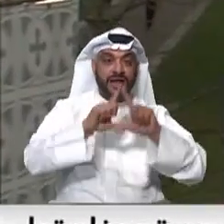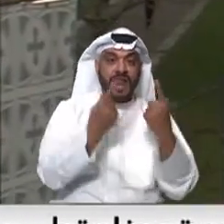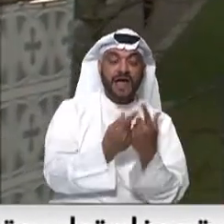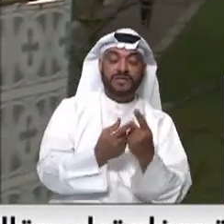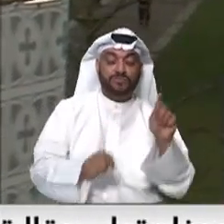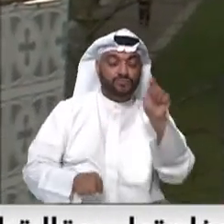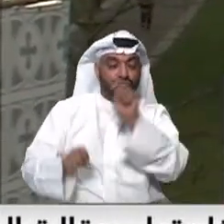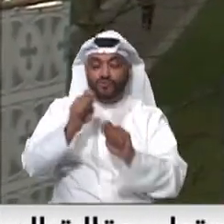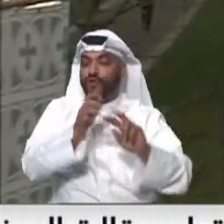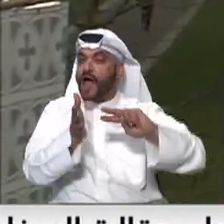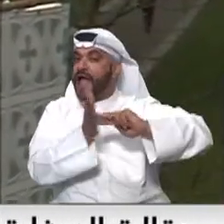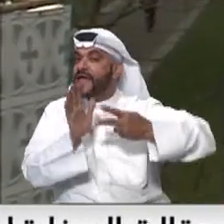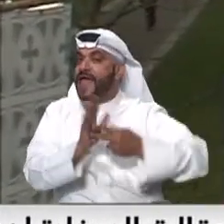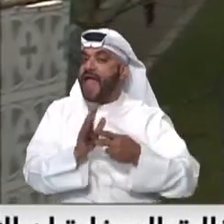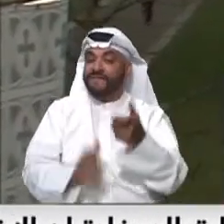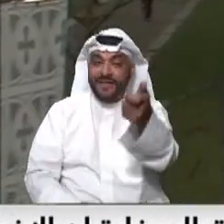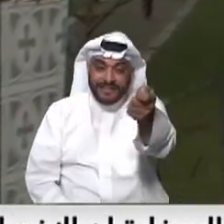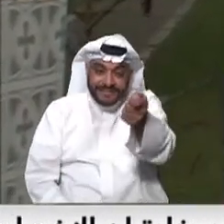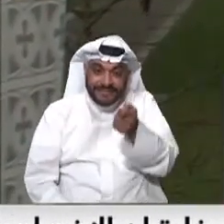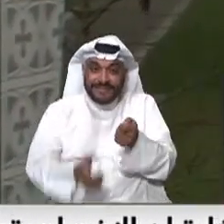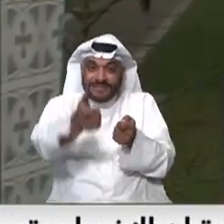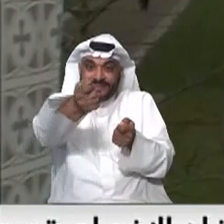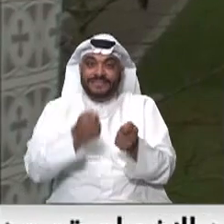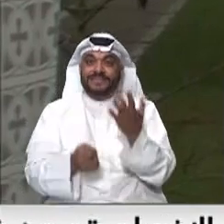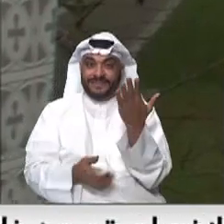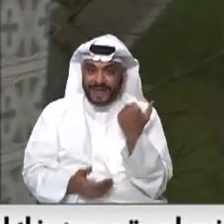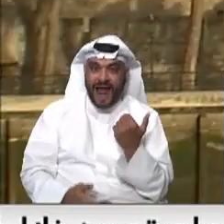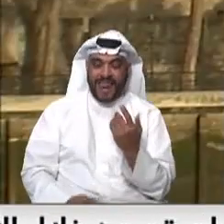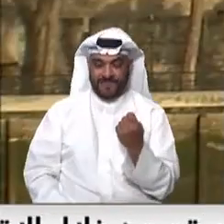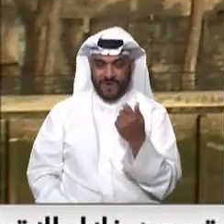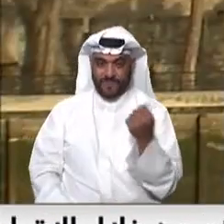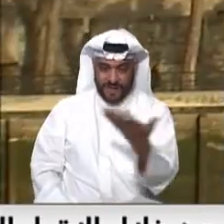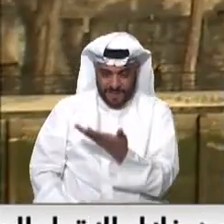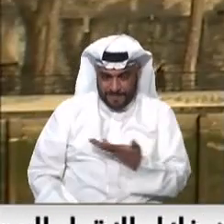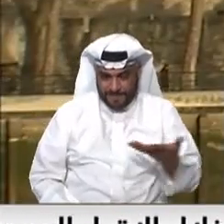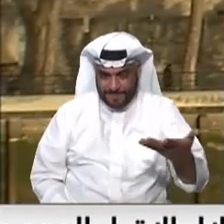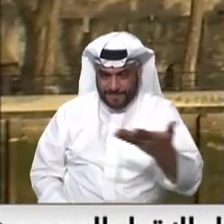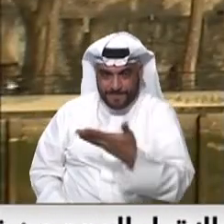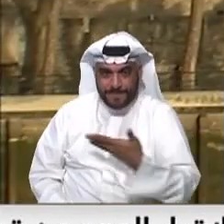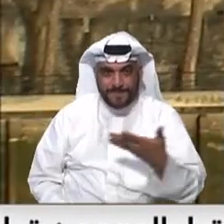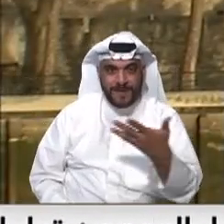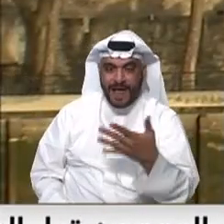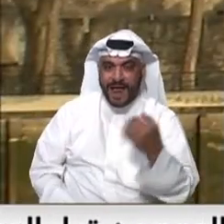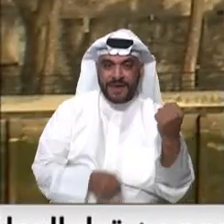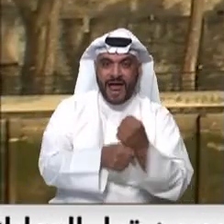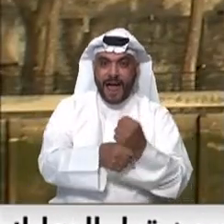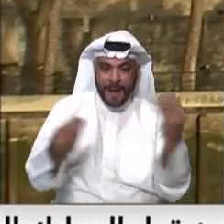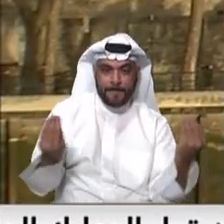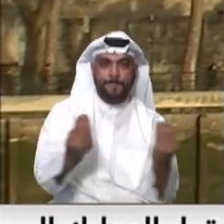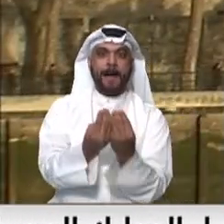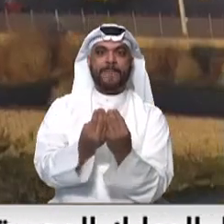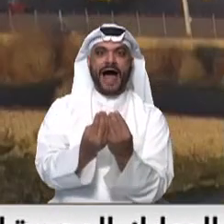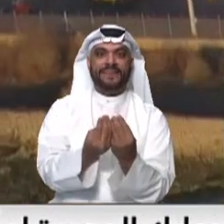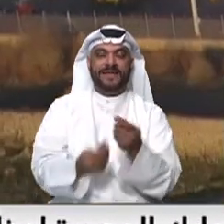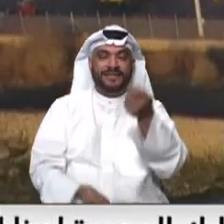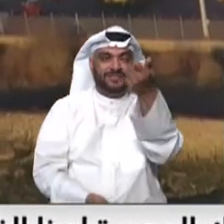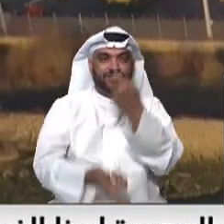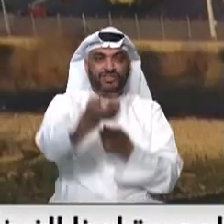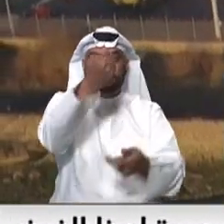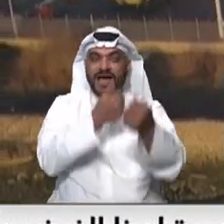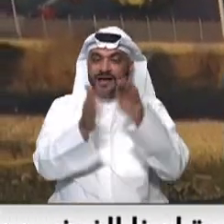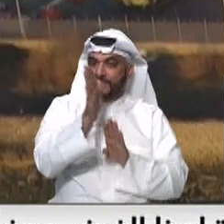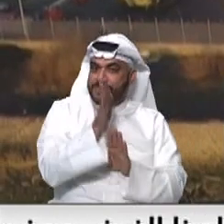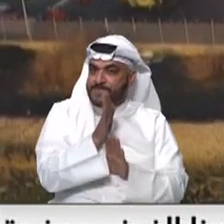الفرص الواعدة وتقديم التسهيلات اللازمة لذلك، والعمل سويا على رفع معدلات التبادل التجاري وتبادل الخبرات